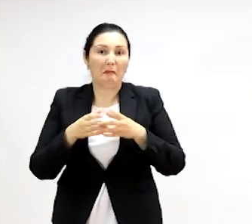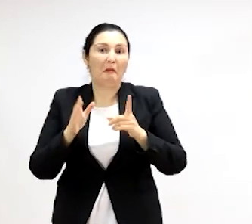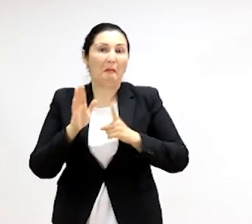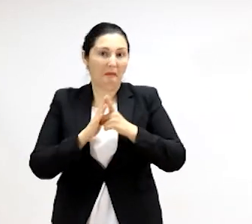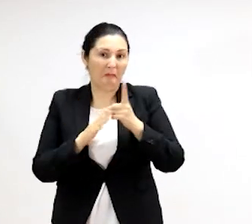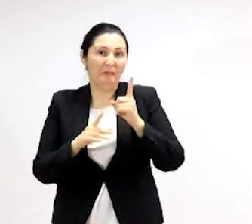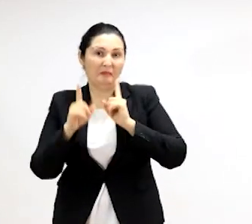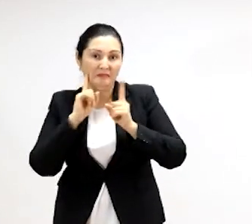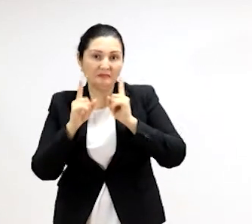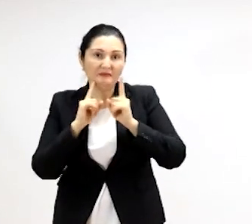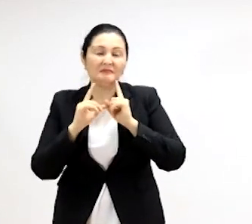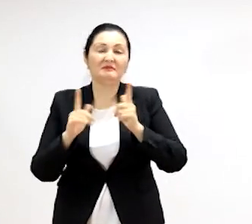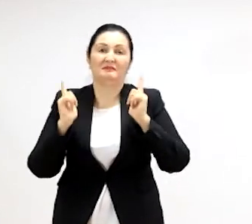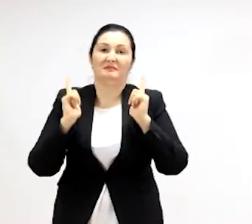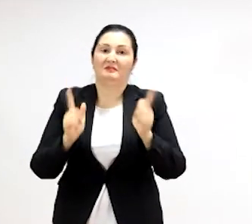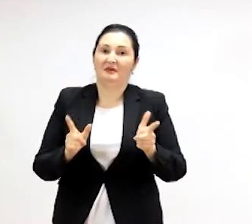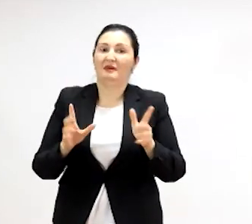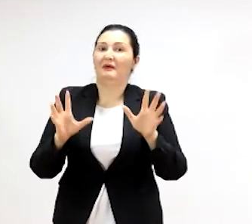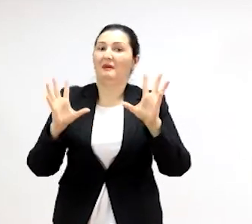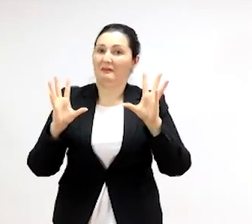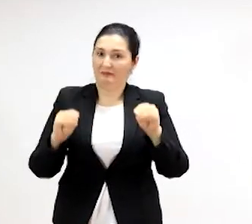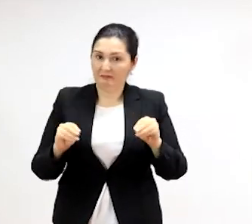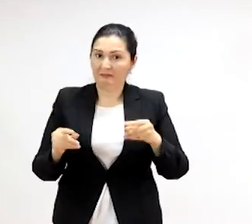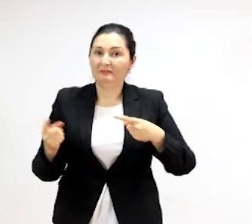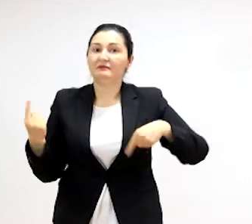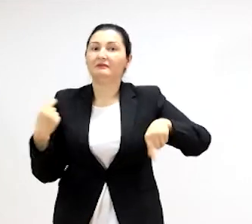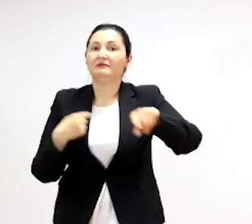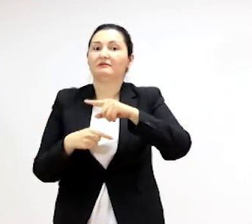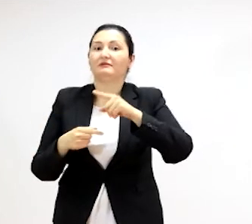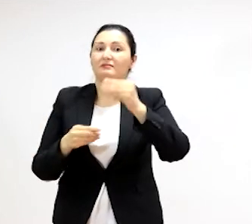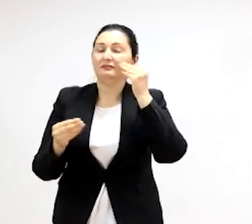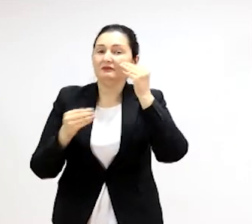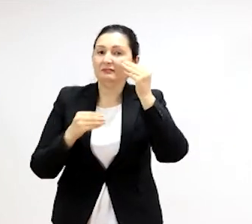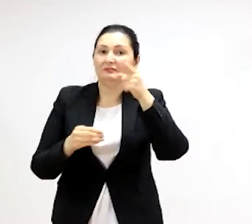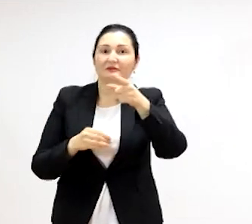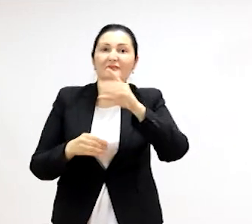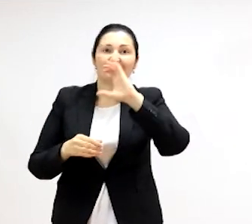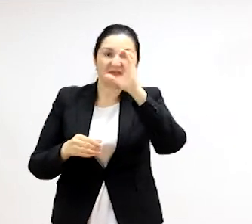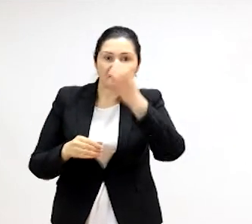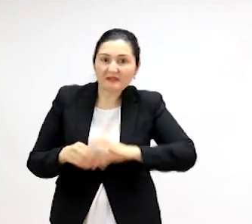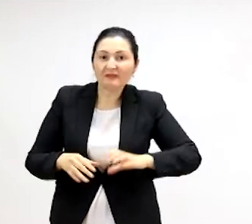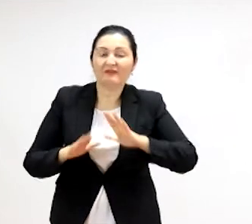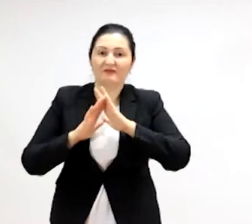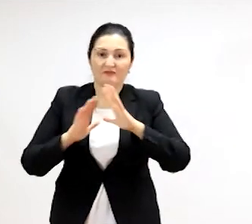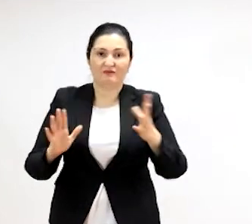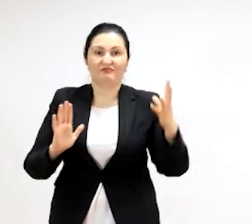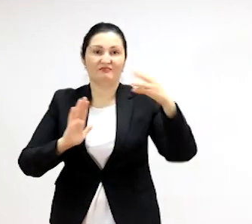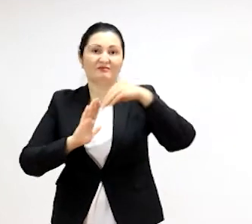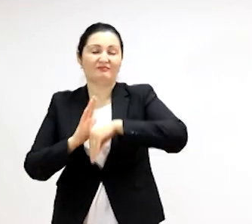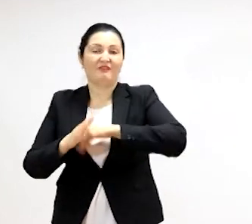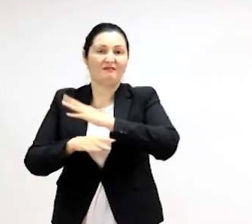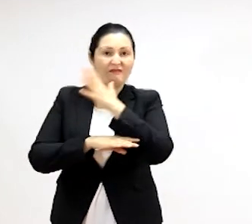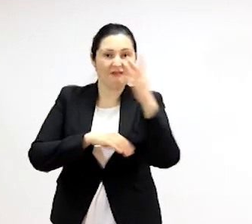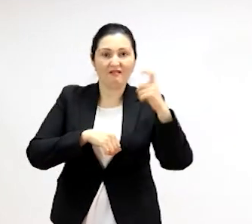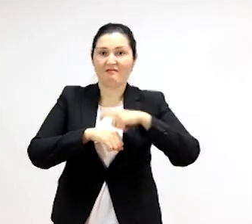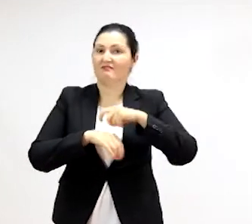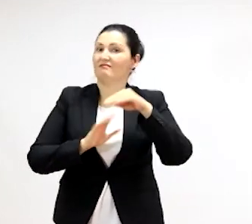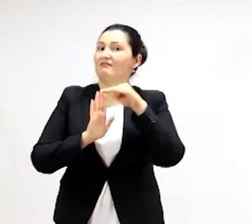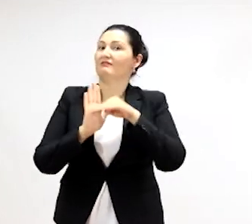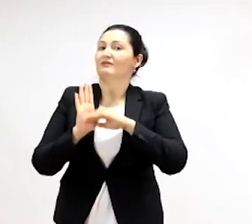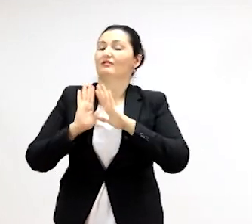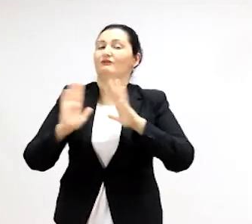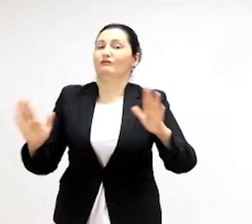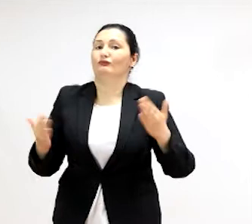шуд. Хомӯш! Хартумашро бардошт фил. Аз ҳамин рӯз дар ҷангал аз рӯи реҷа зиндагӣ